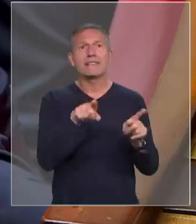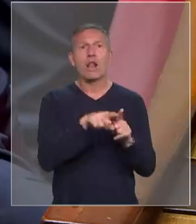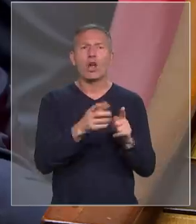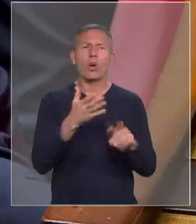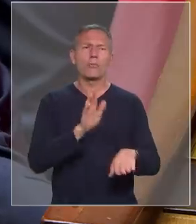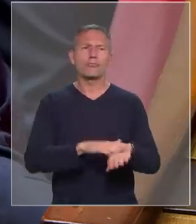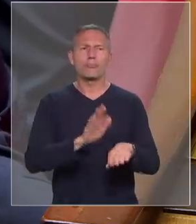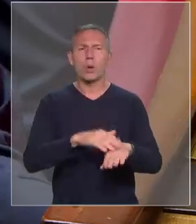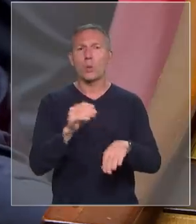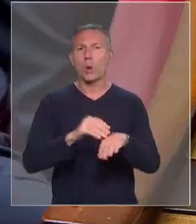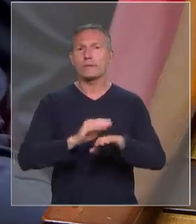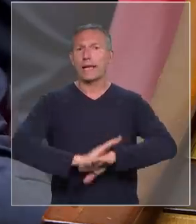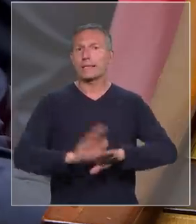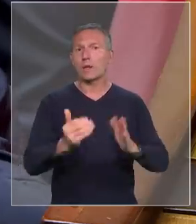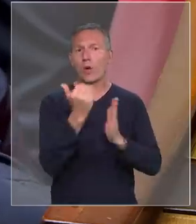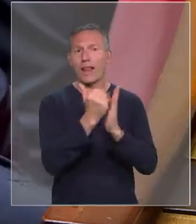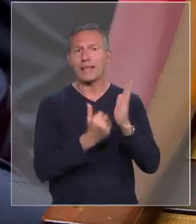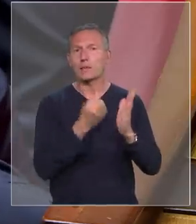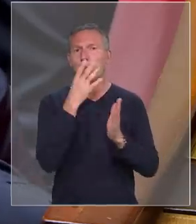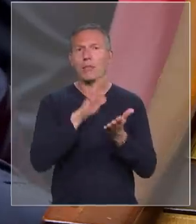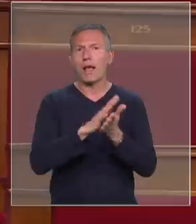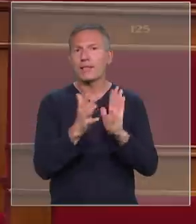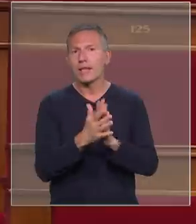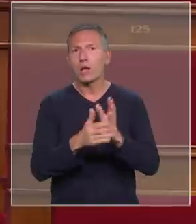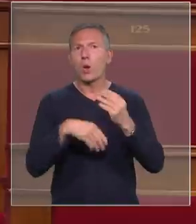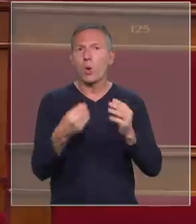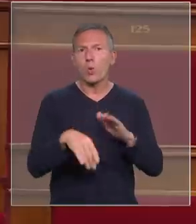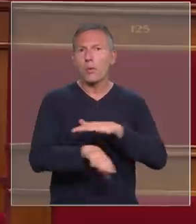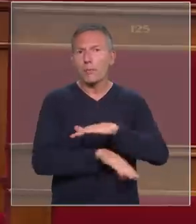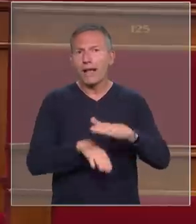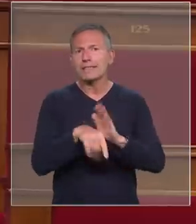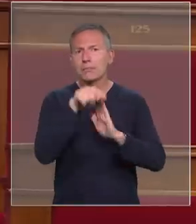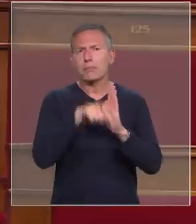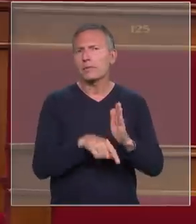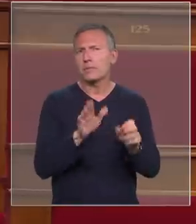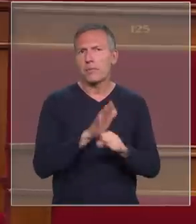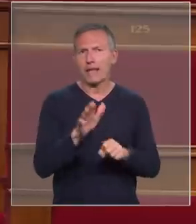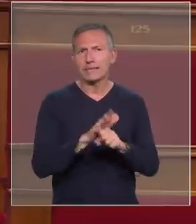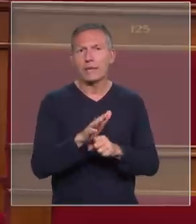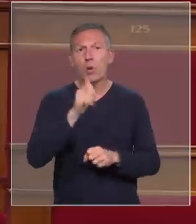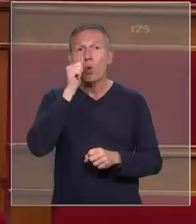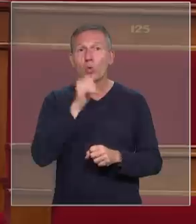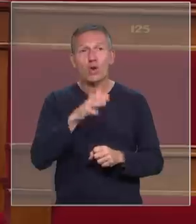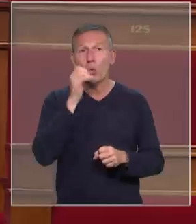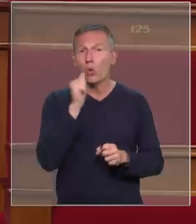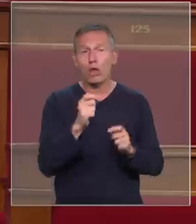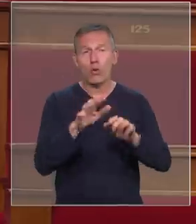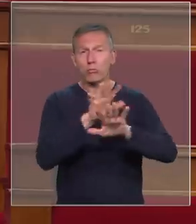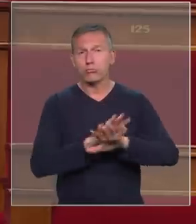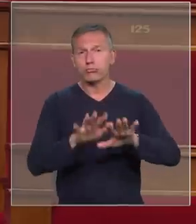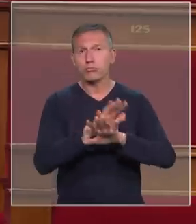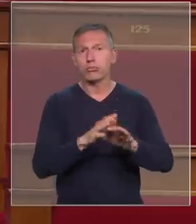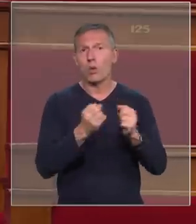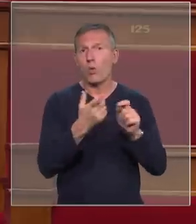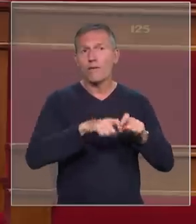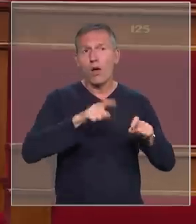des recommandations, de lister des bonnes pratiques ou d'édicter des principes. Chaque jour qui passe, dans une grande opacité, les